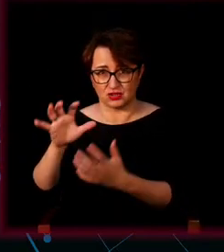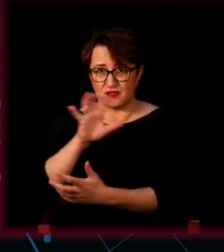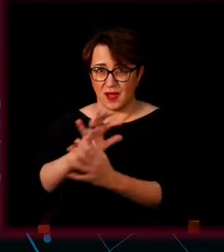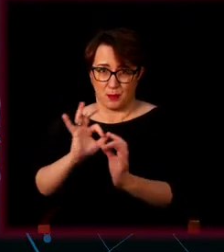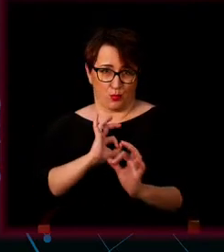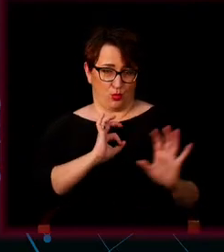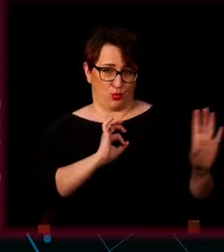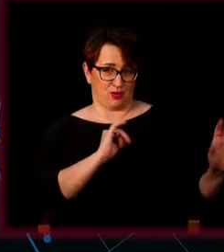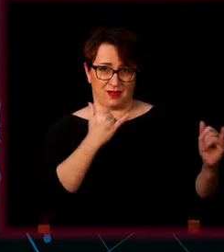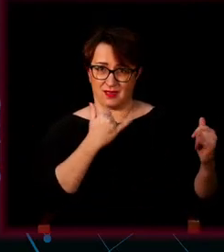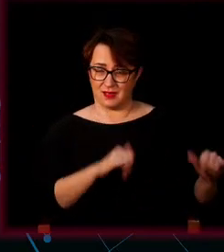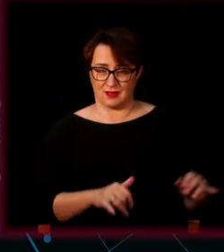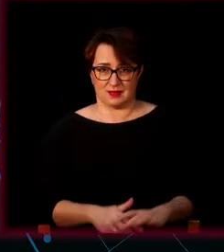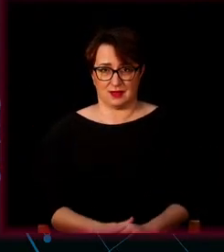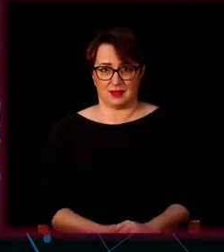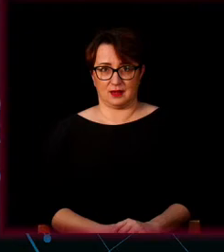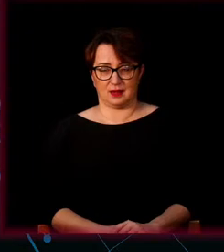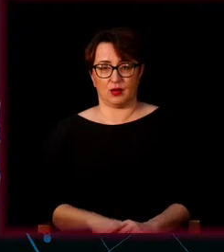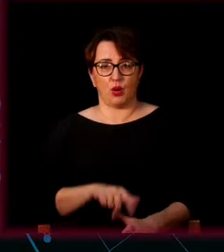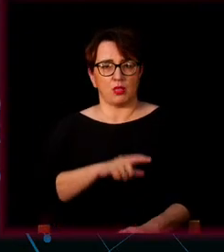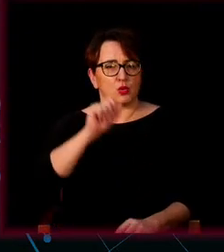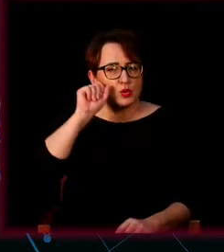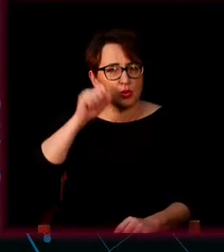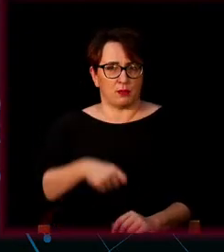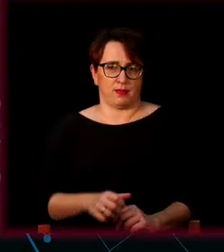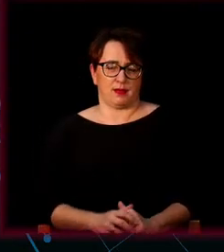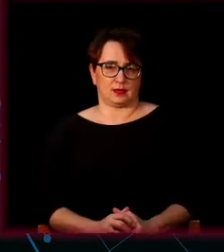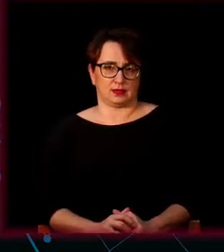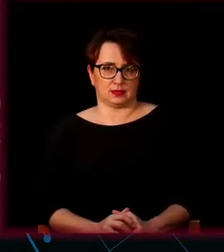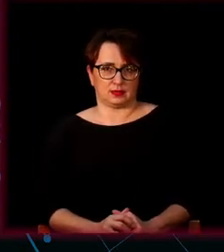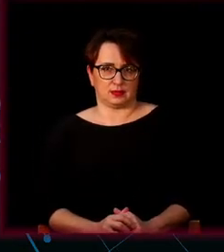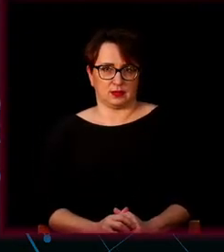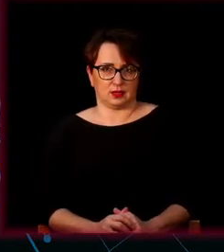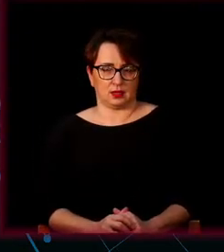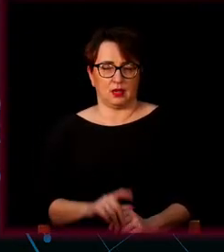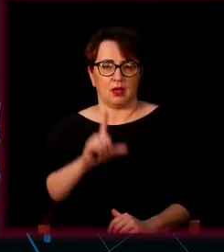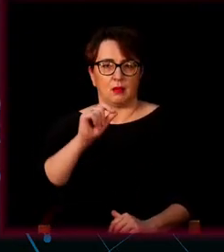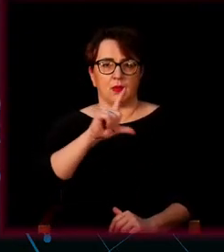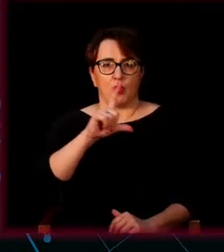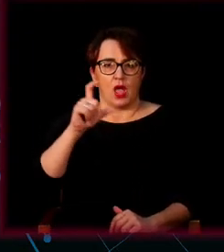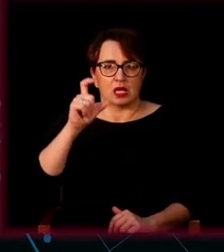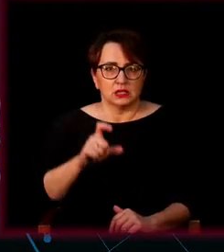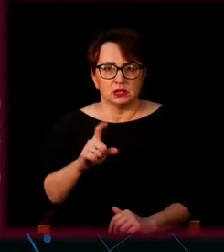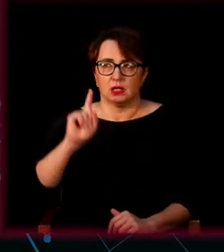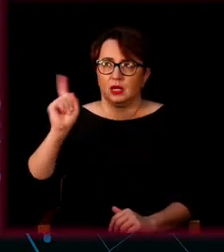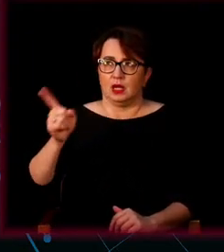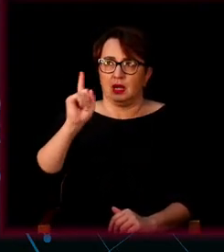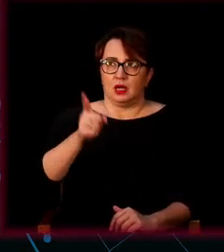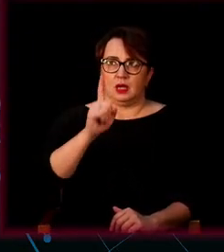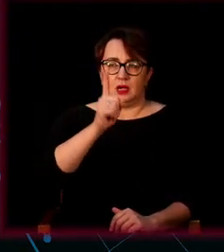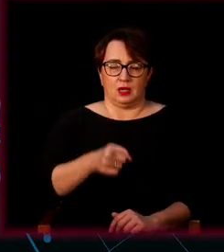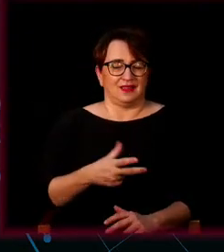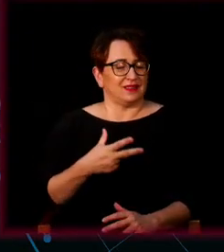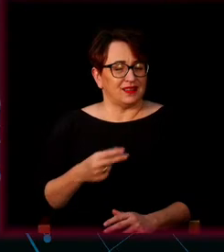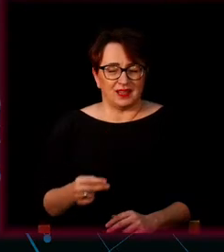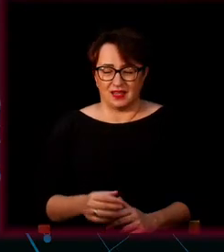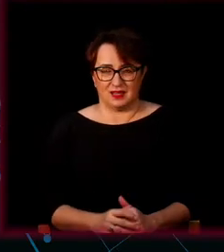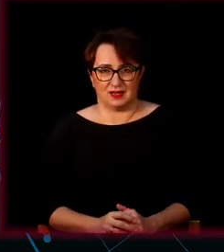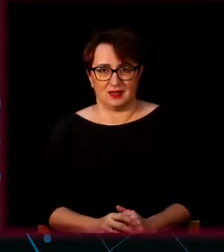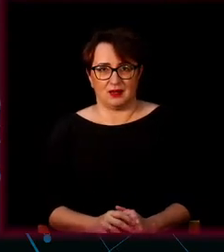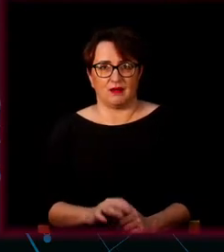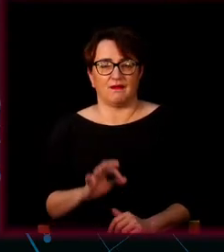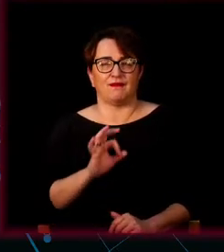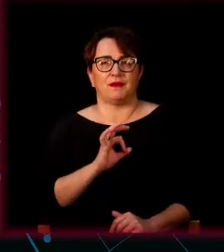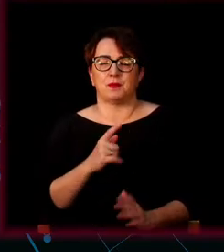świata. Więc w pewnym sensie on uparcie właśnie upłciawia cały czas Getyńczyków i ujawnia w ten sposób też